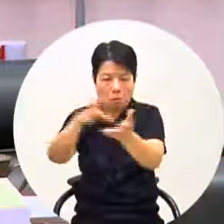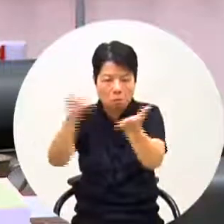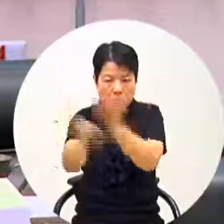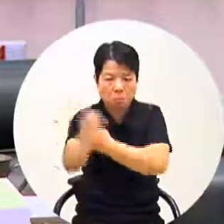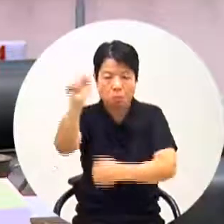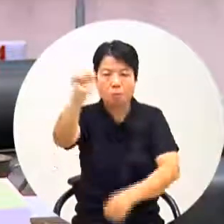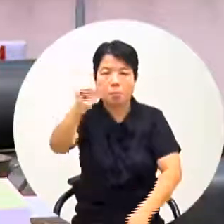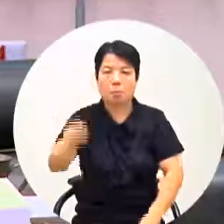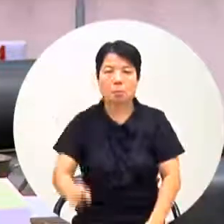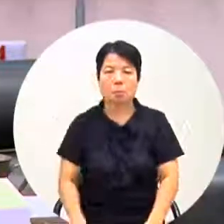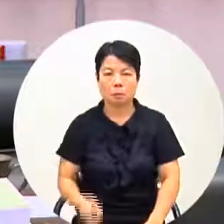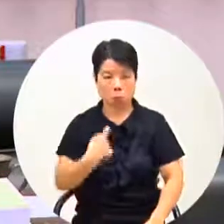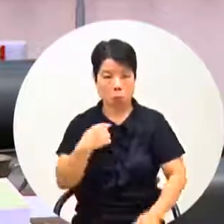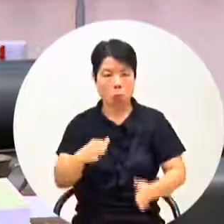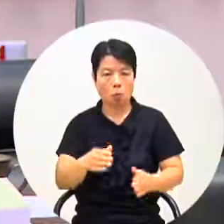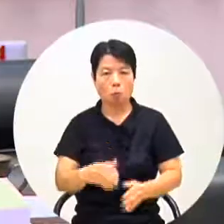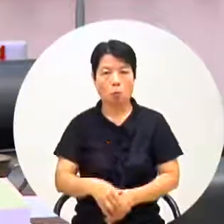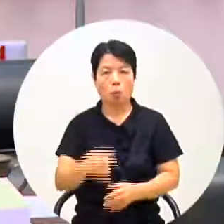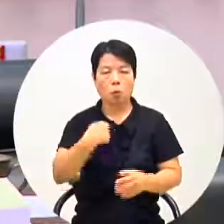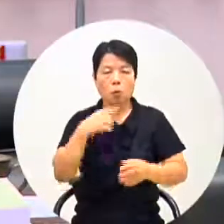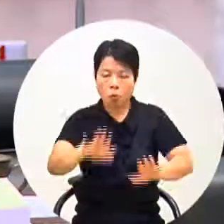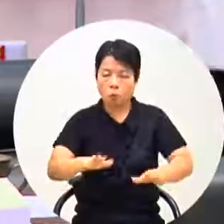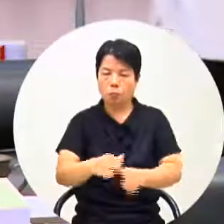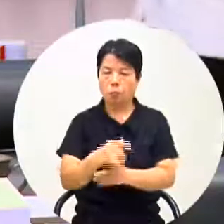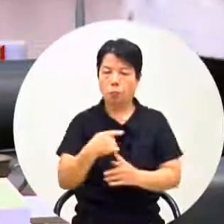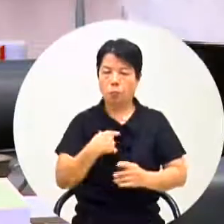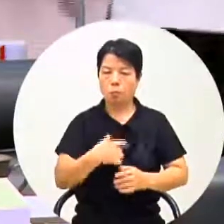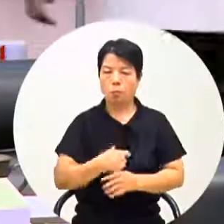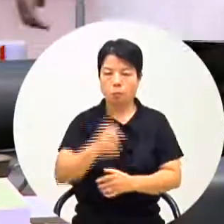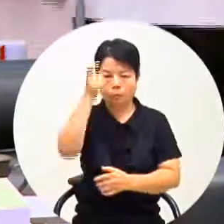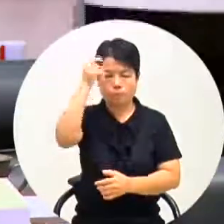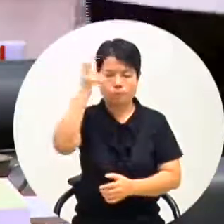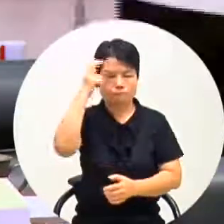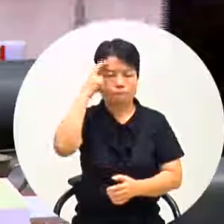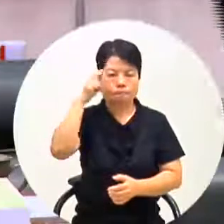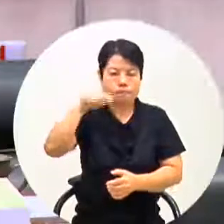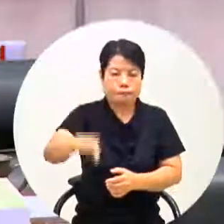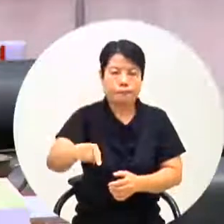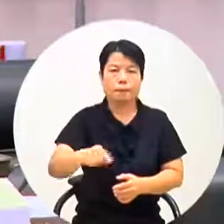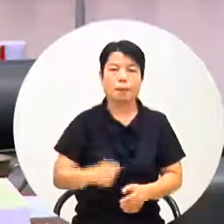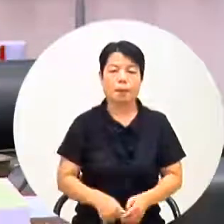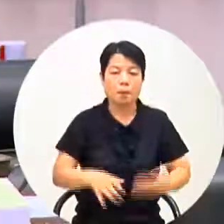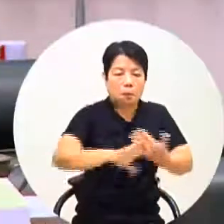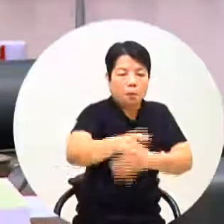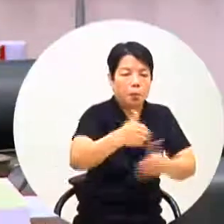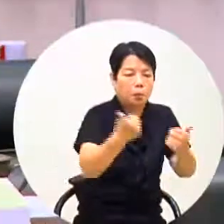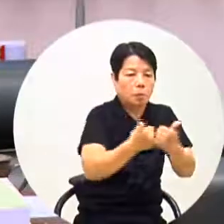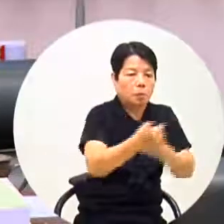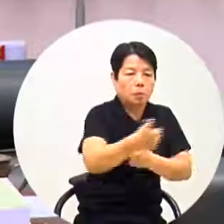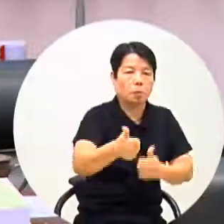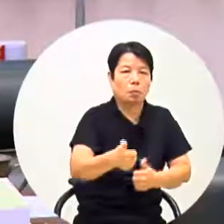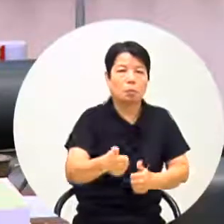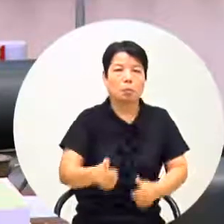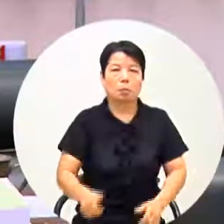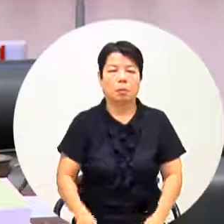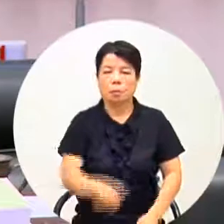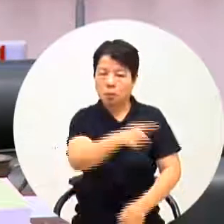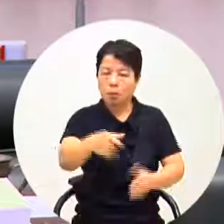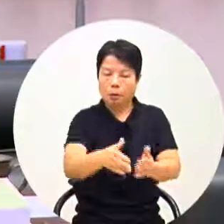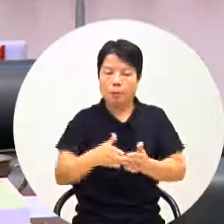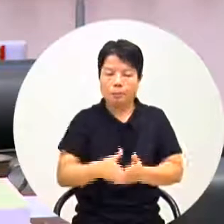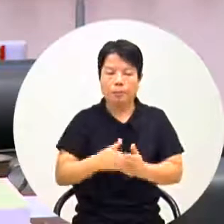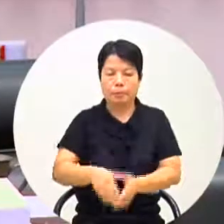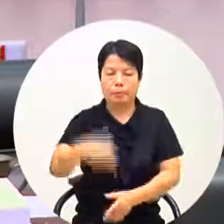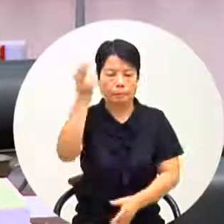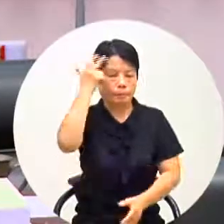人的立场是这样，除非我不干民意代表的一天，我没有发声，我想其他的民意代表应该都会坚持，不